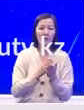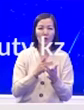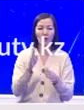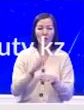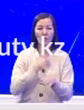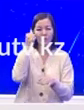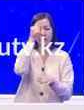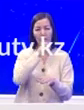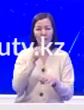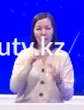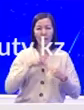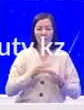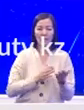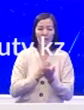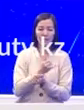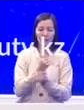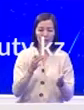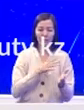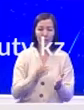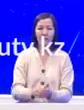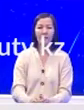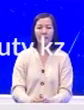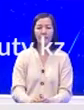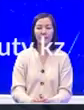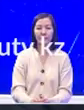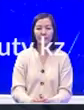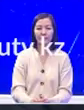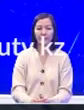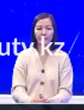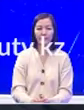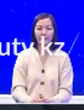ардагері көп жылдар бойы білім саласында еңбек еткен.